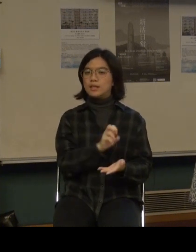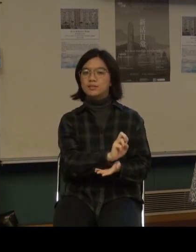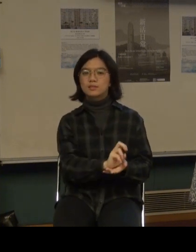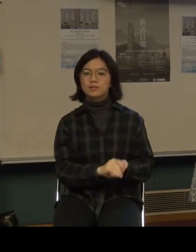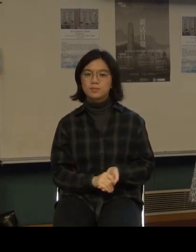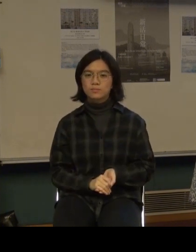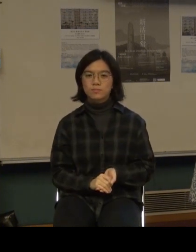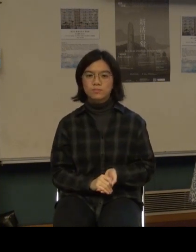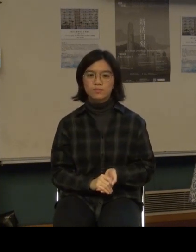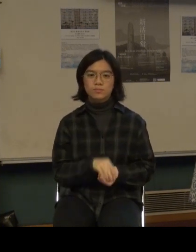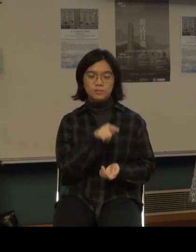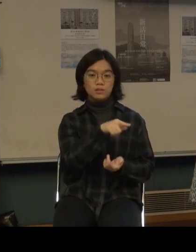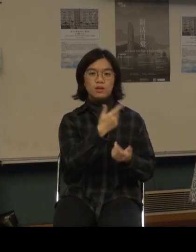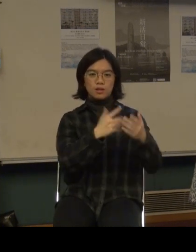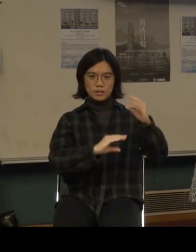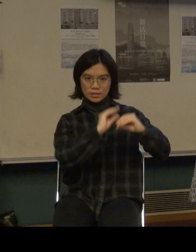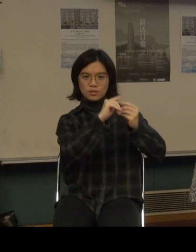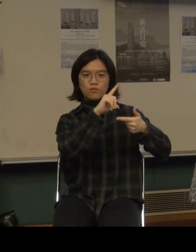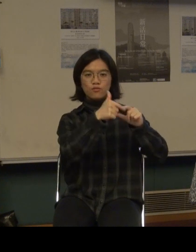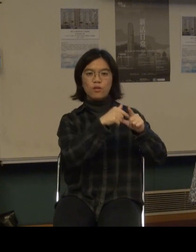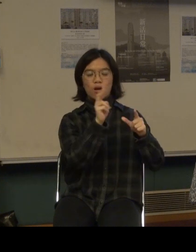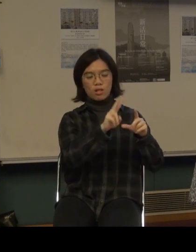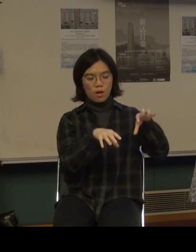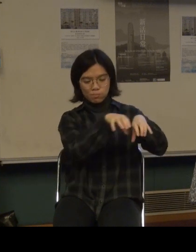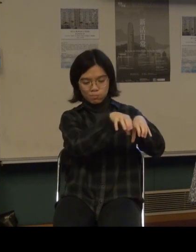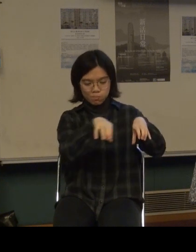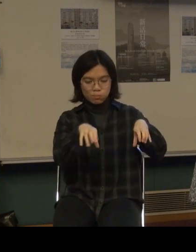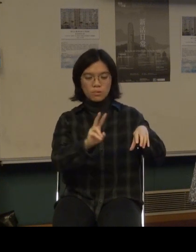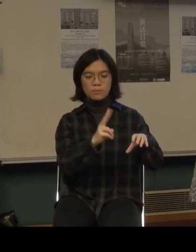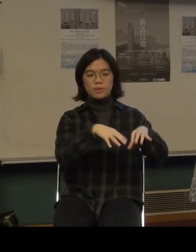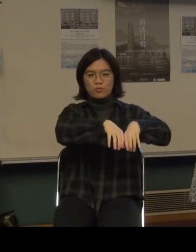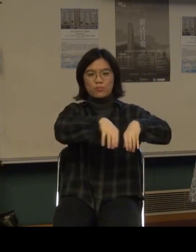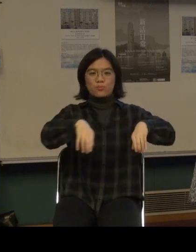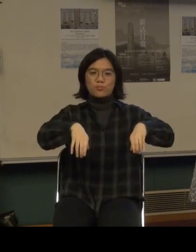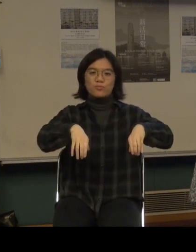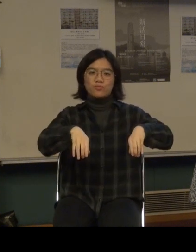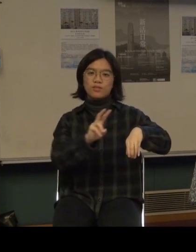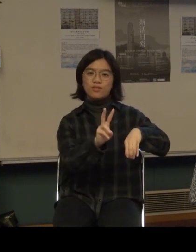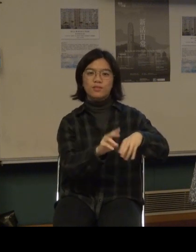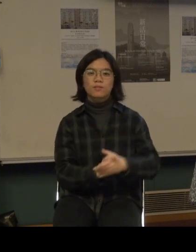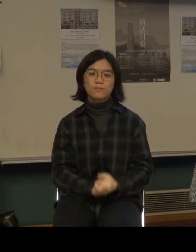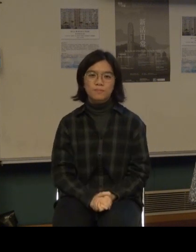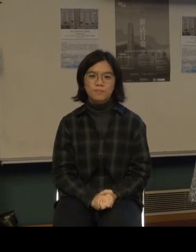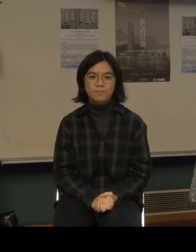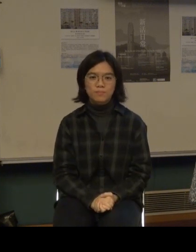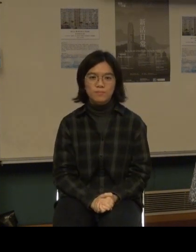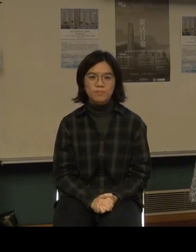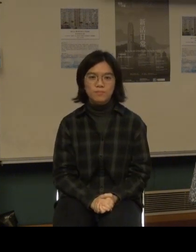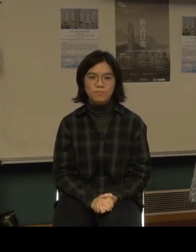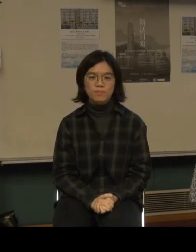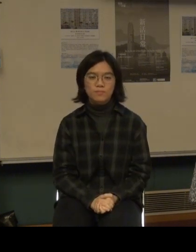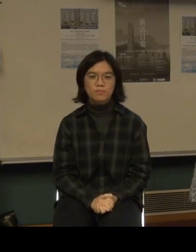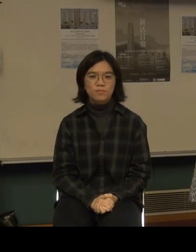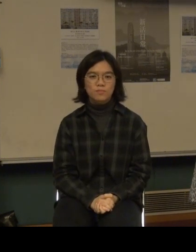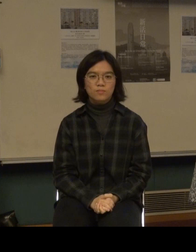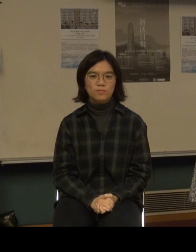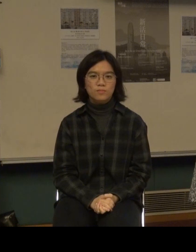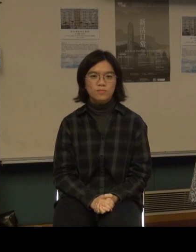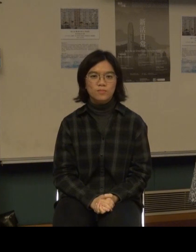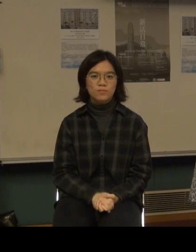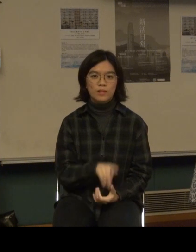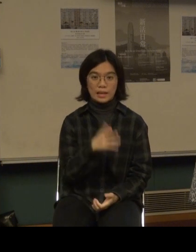呢個咁樣嘅模組嘅形式咧，形成咗一條長條型嘅大廈嘅。咁啊。佢